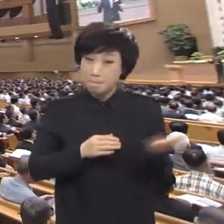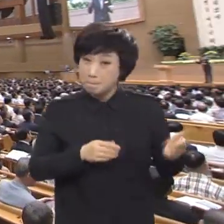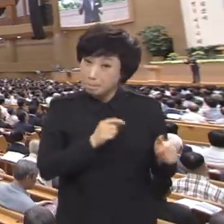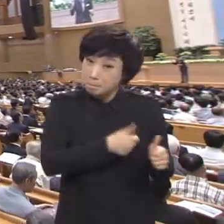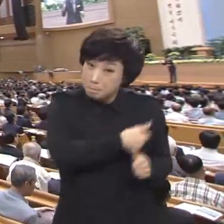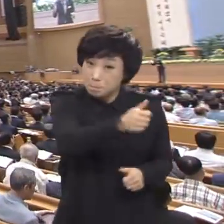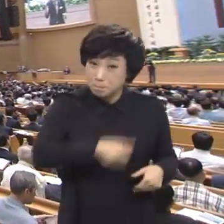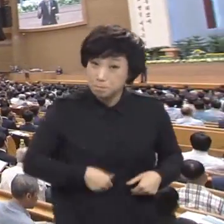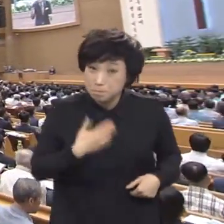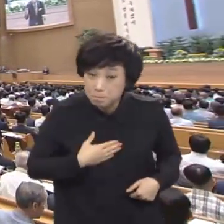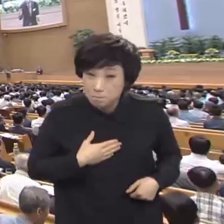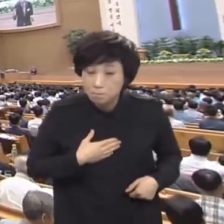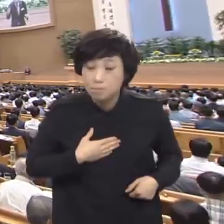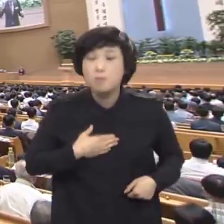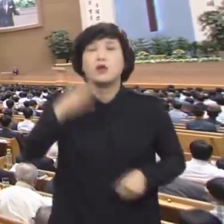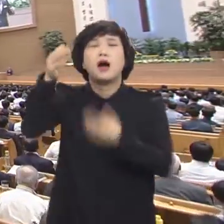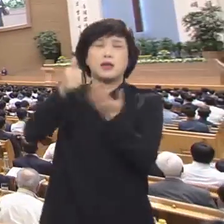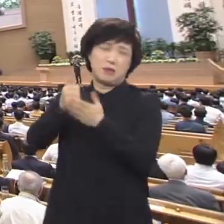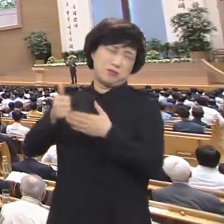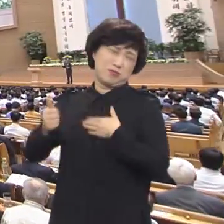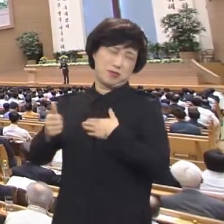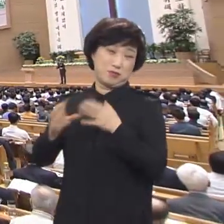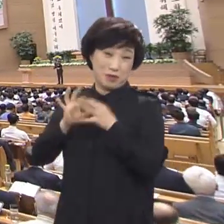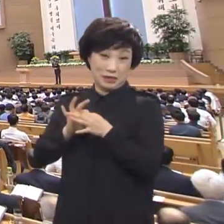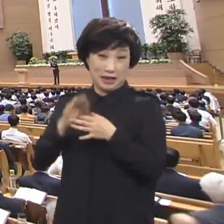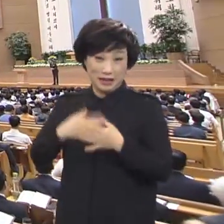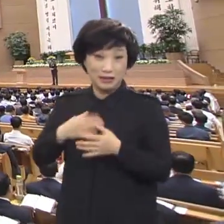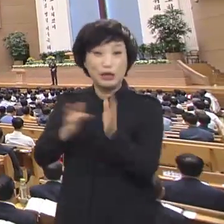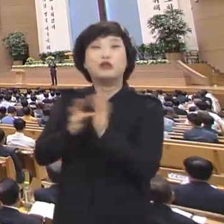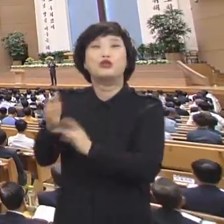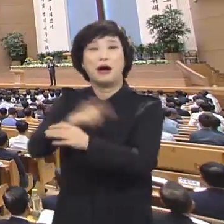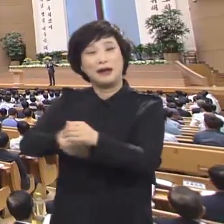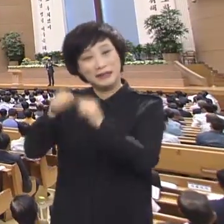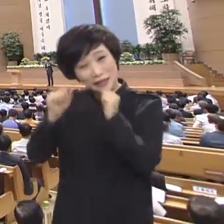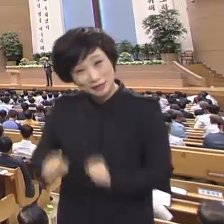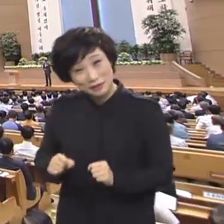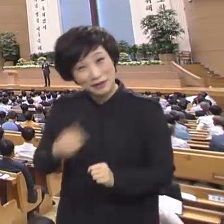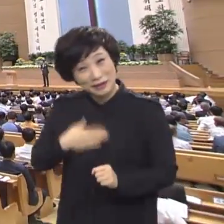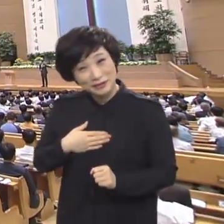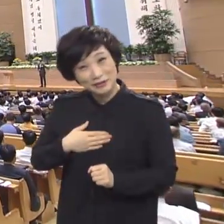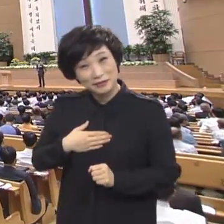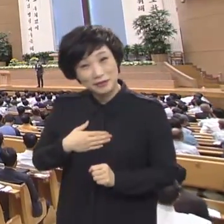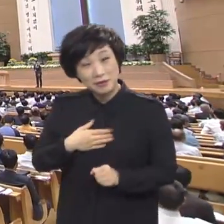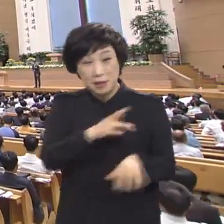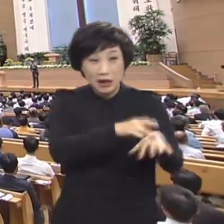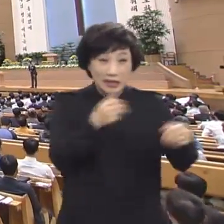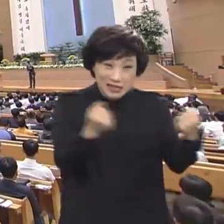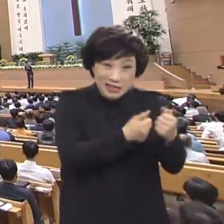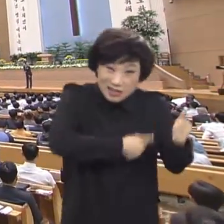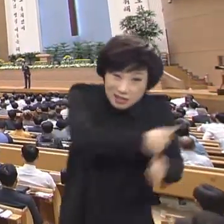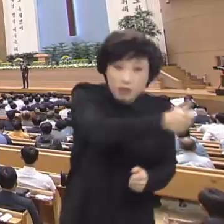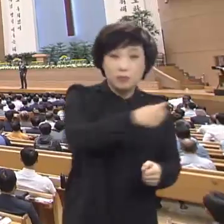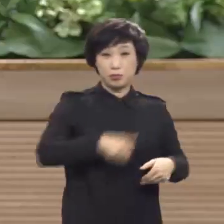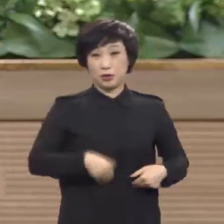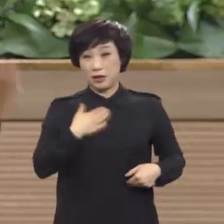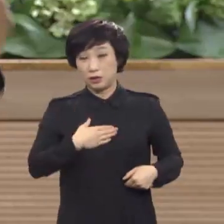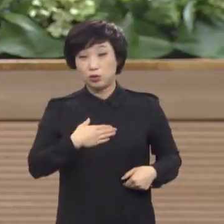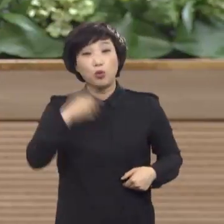그래서 하나님의 지체로서 예수 안에서 고와 대적과 싸워 이기려고 하는